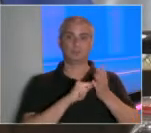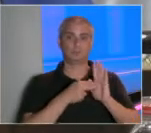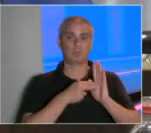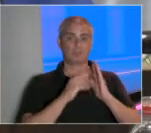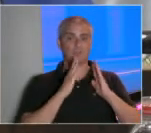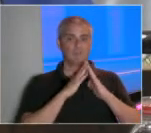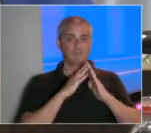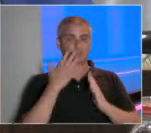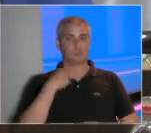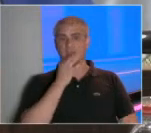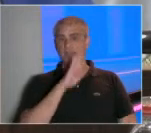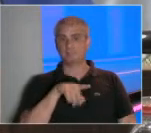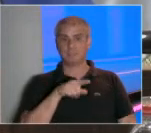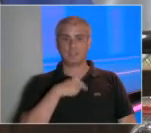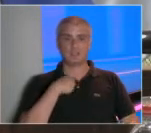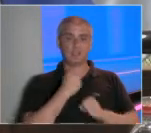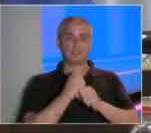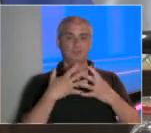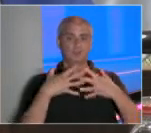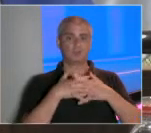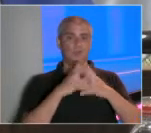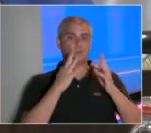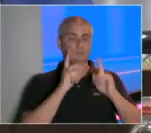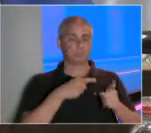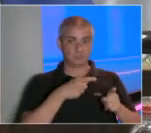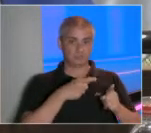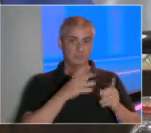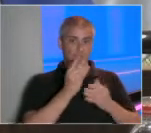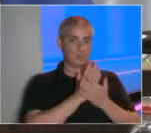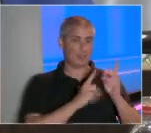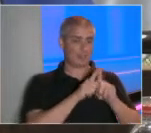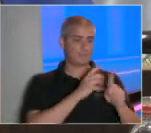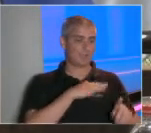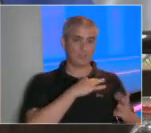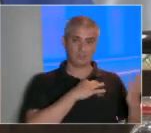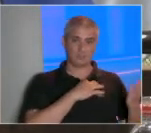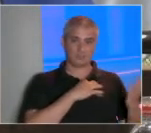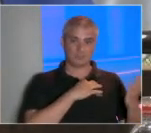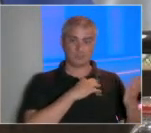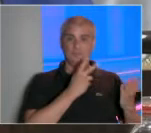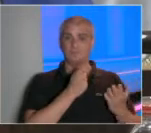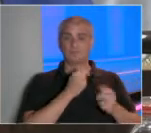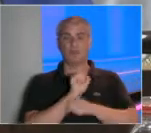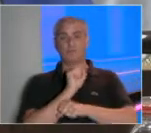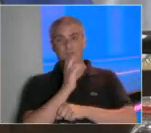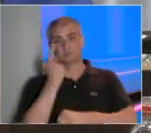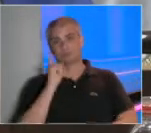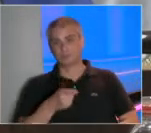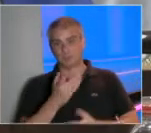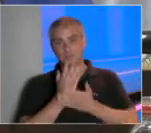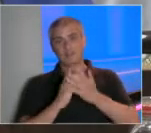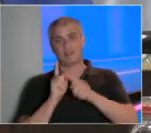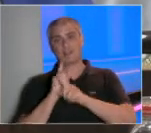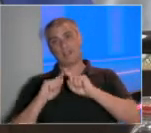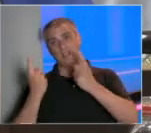בבית מגיל ילדות. עשיתי קואליציה כשצריך, הם חלק מהחיות. ואופוזיציה כשהיה צריך, הם